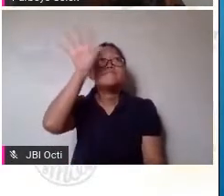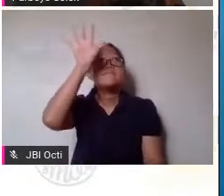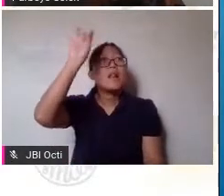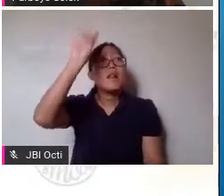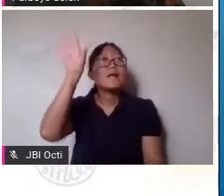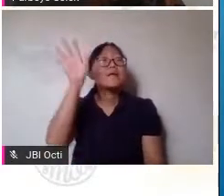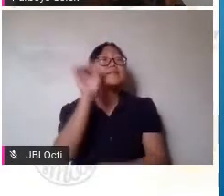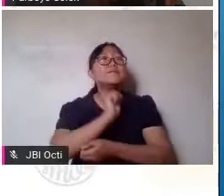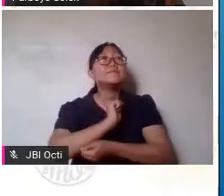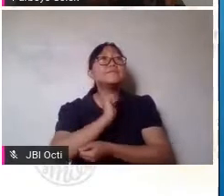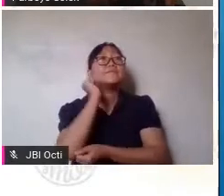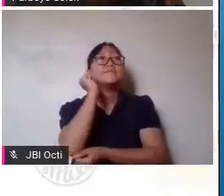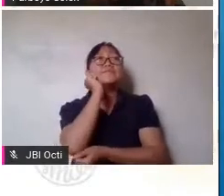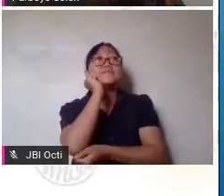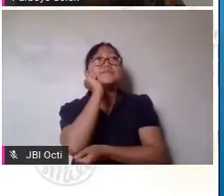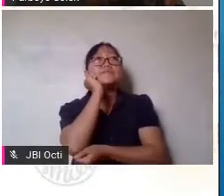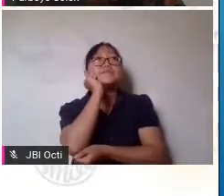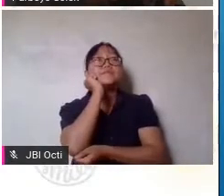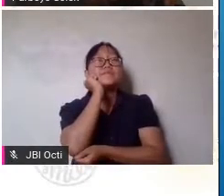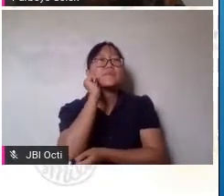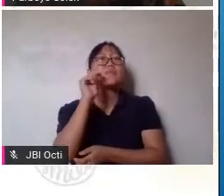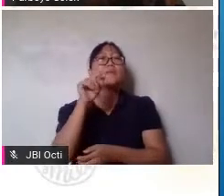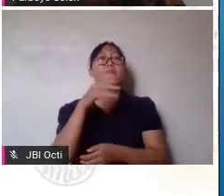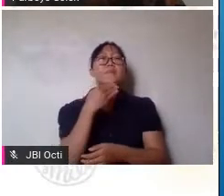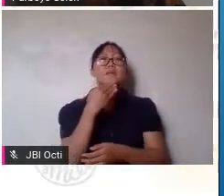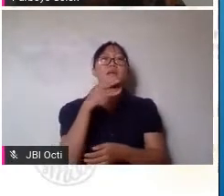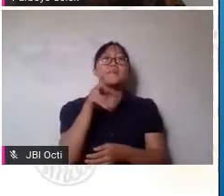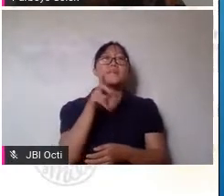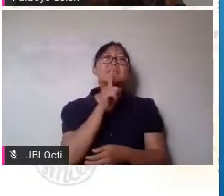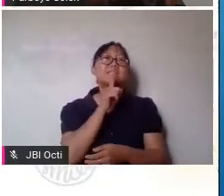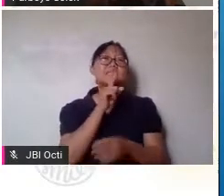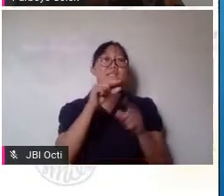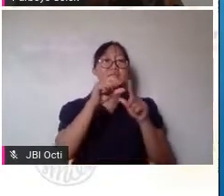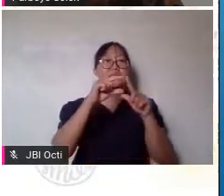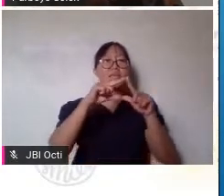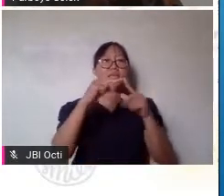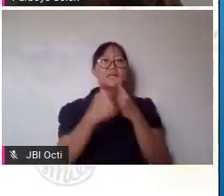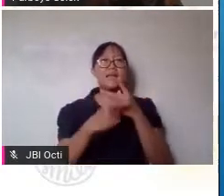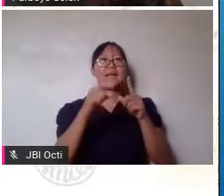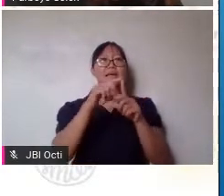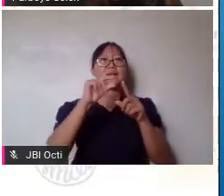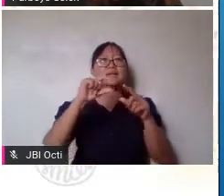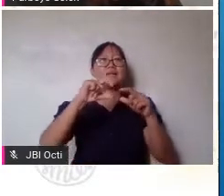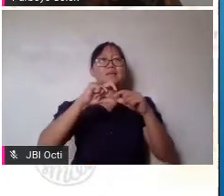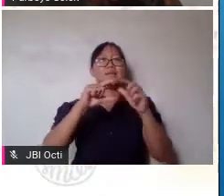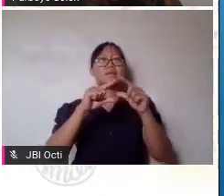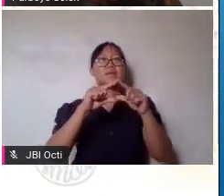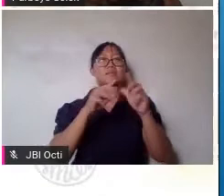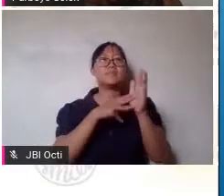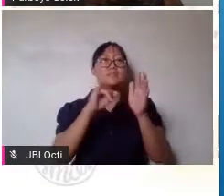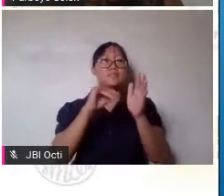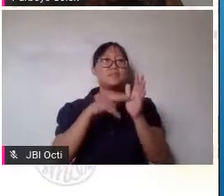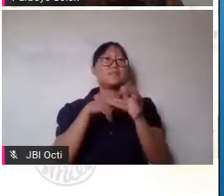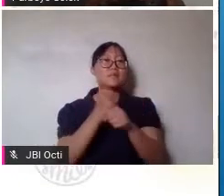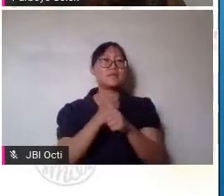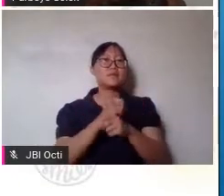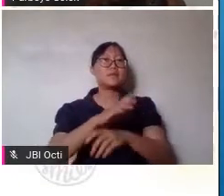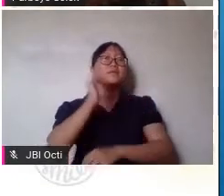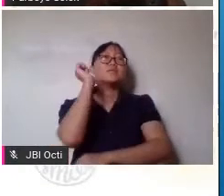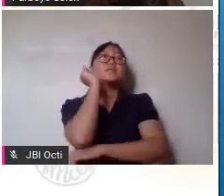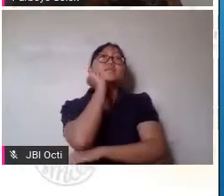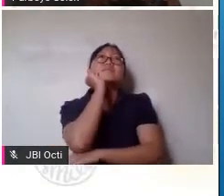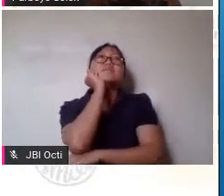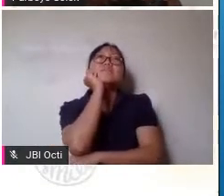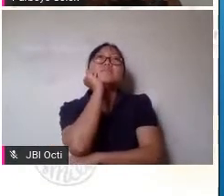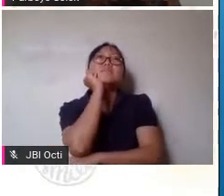disebut dengan daydreaming untuk keadaan seperti ini. Ya, sehingga kemudian kita lihat anaknya seperti sering bengong di